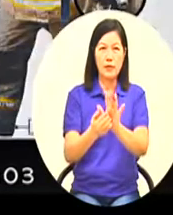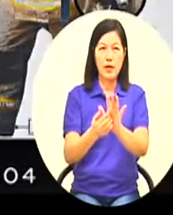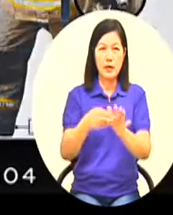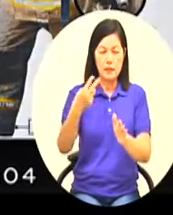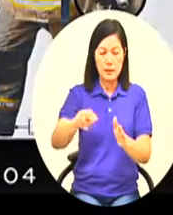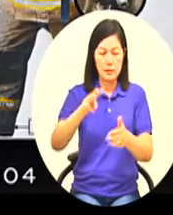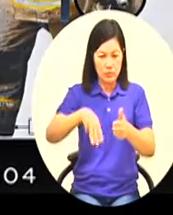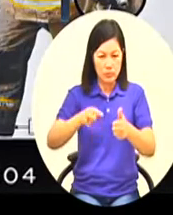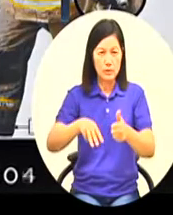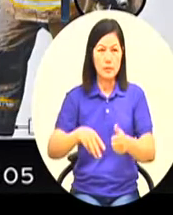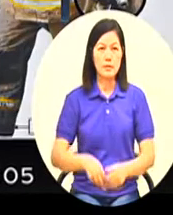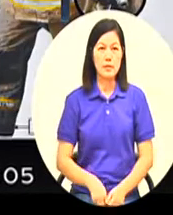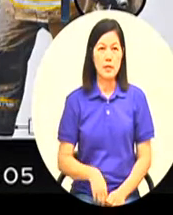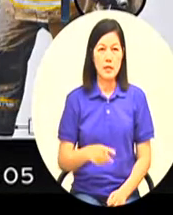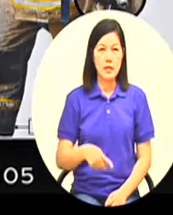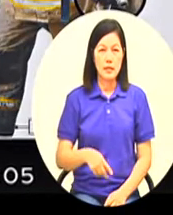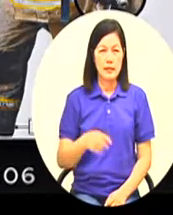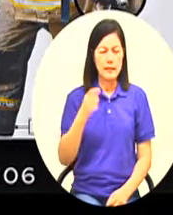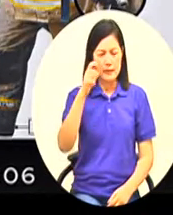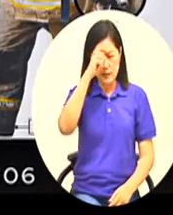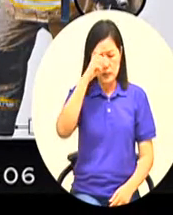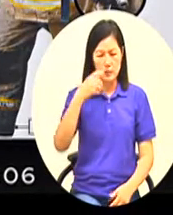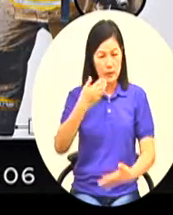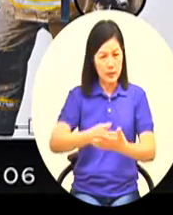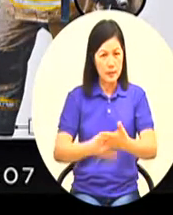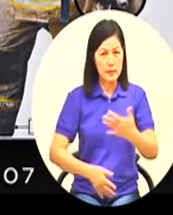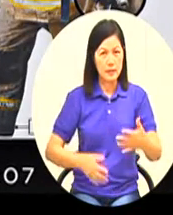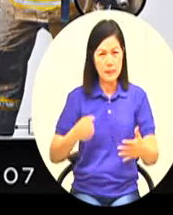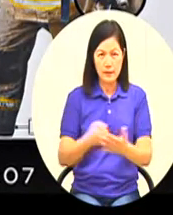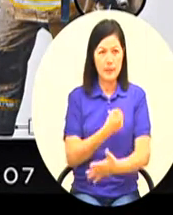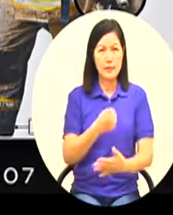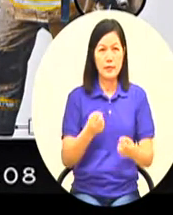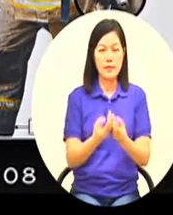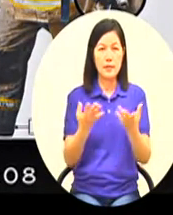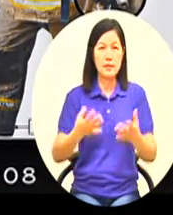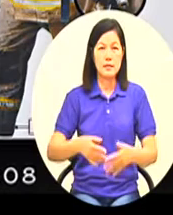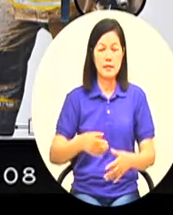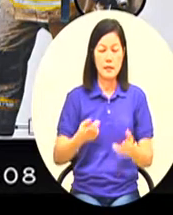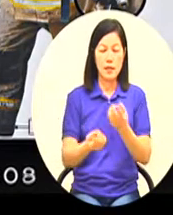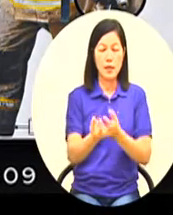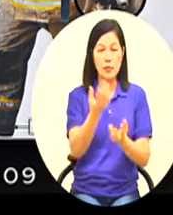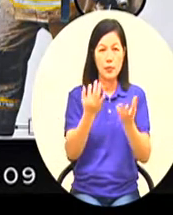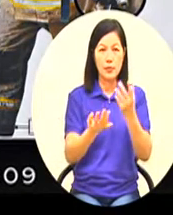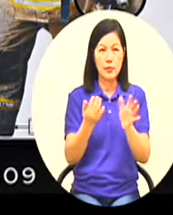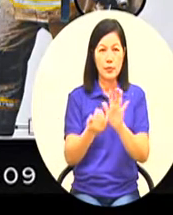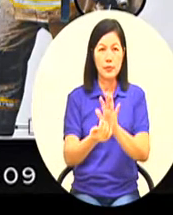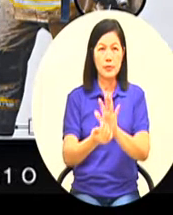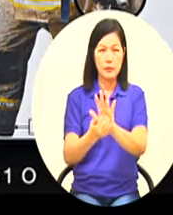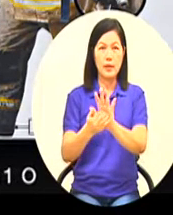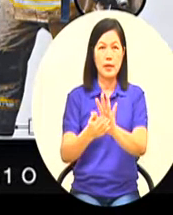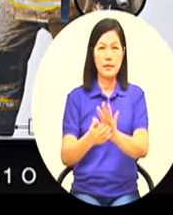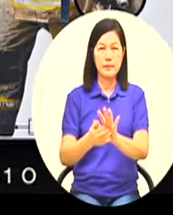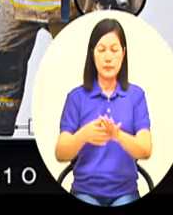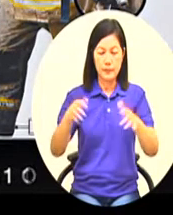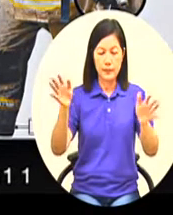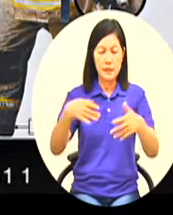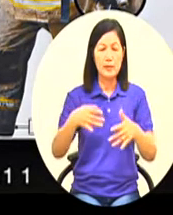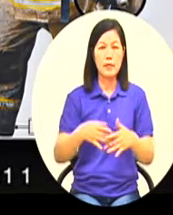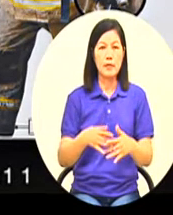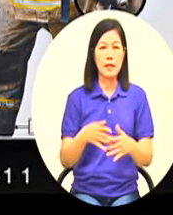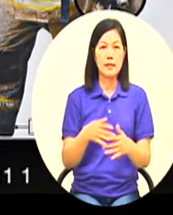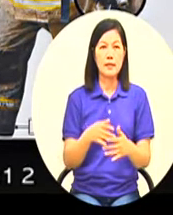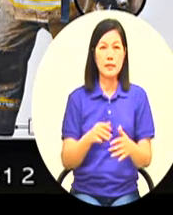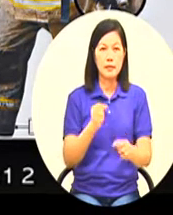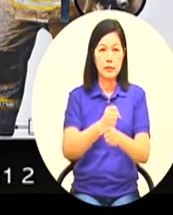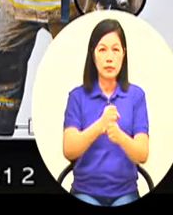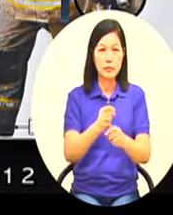避免憾事发生，针对香港迷你仓火灾案例，强化本局同仁救灾安全训练